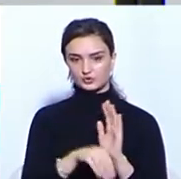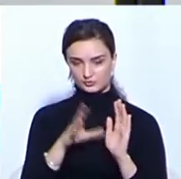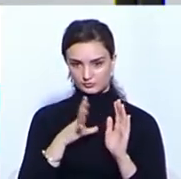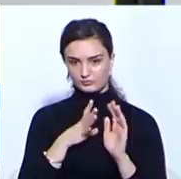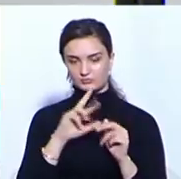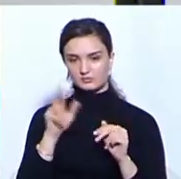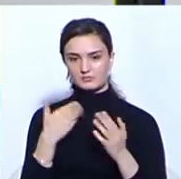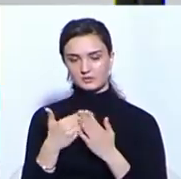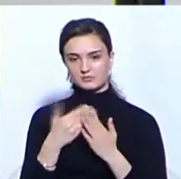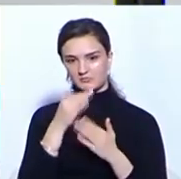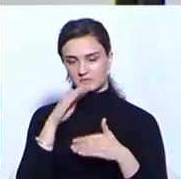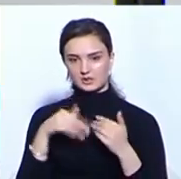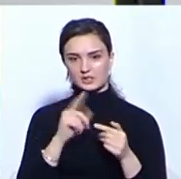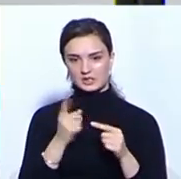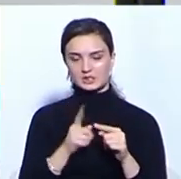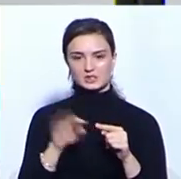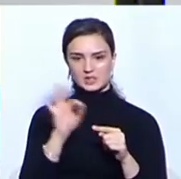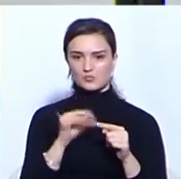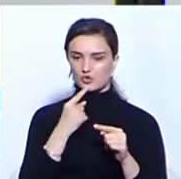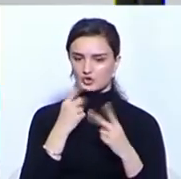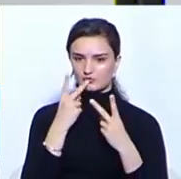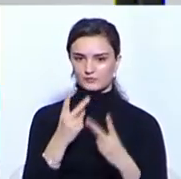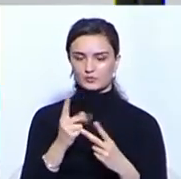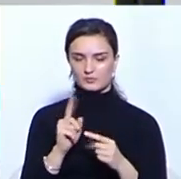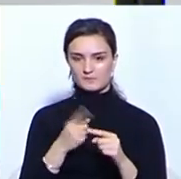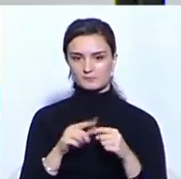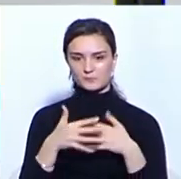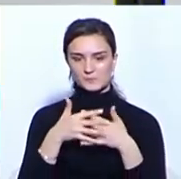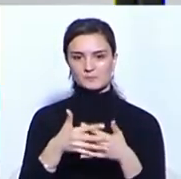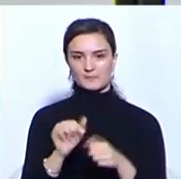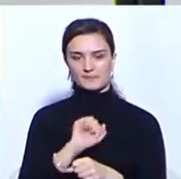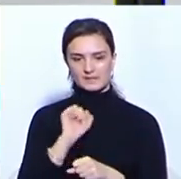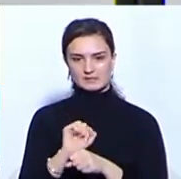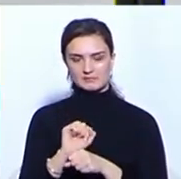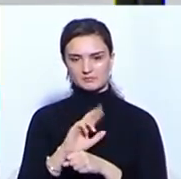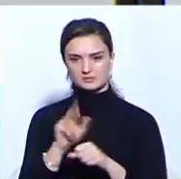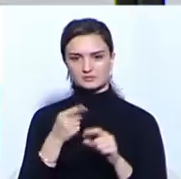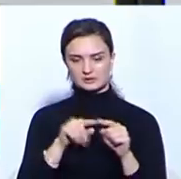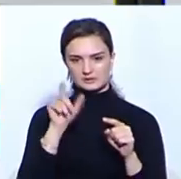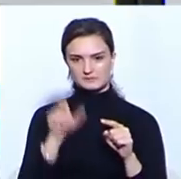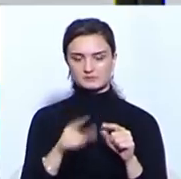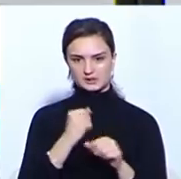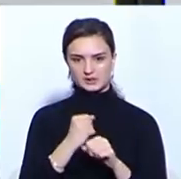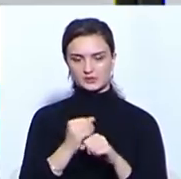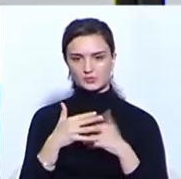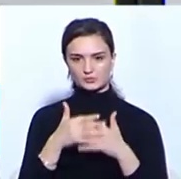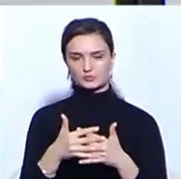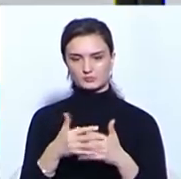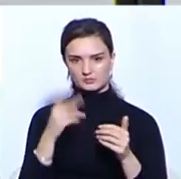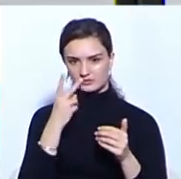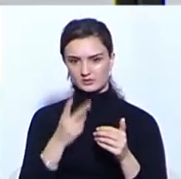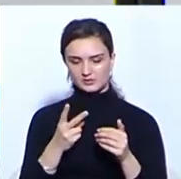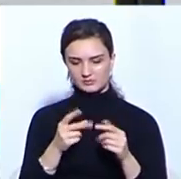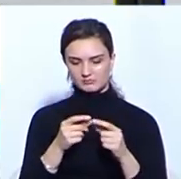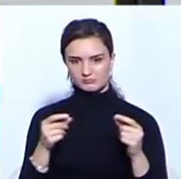ვითარდებოდა და ვთქვათ, მერე რაღაცის გამო გაჩნდა ეჭვი იმაზე რომ ორსულობა წდება და აი ვთქვათ, ადამიანმა გაიკეთა ეს ორსულობის ტესტი და ნახა